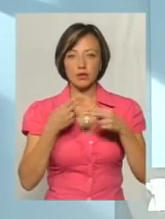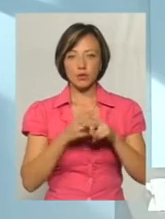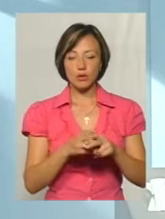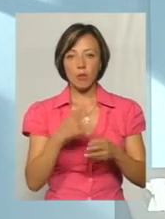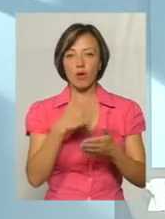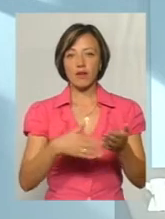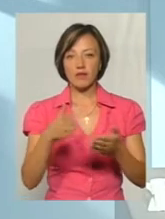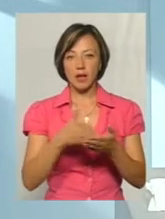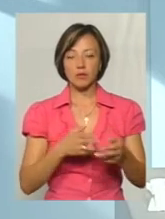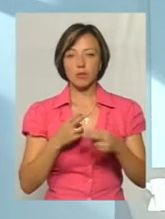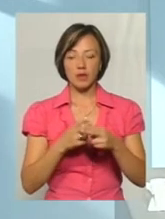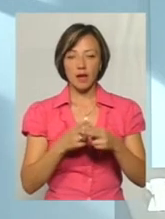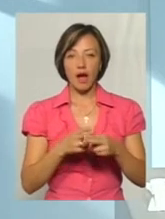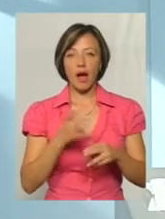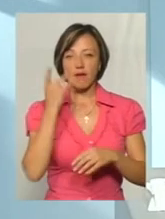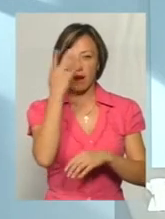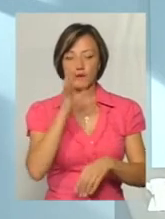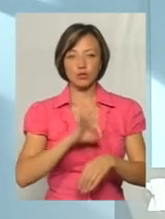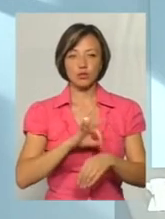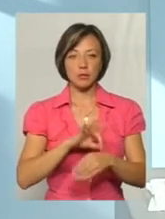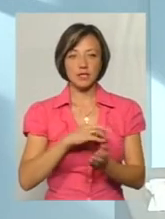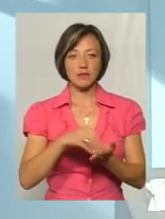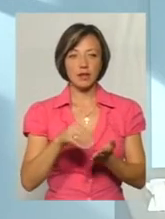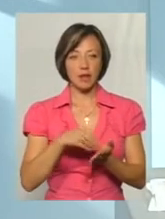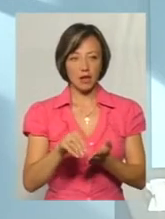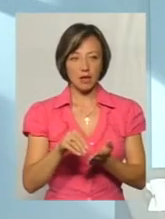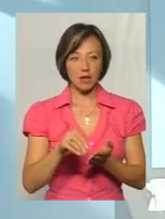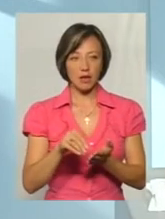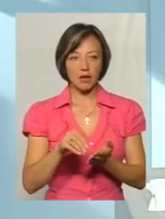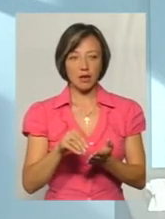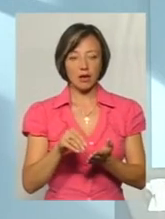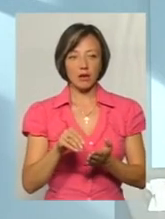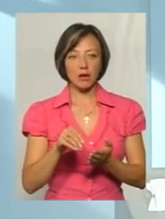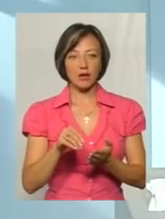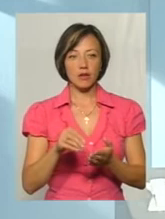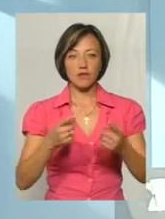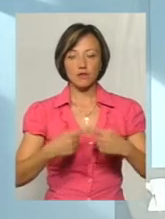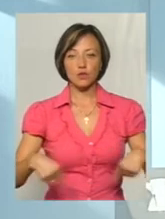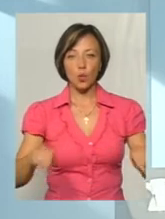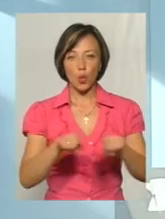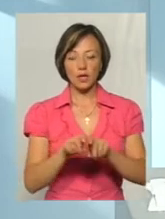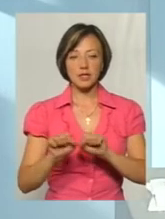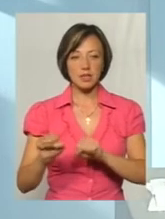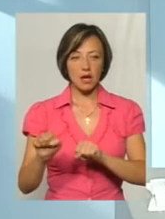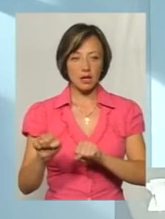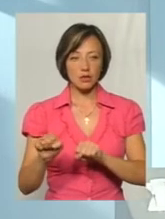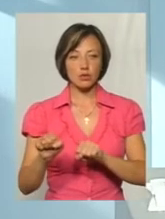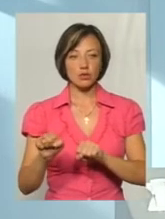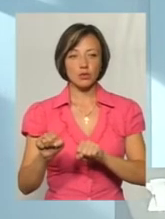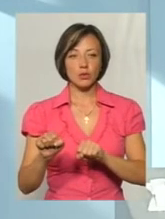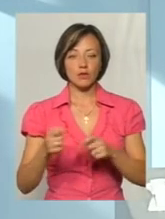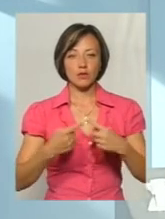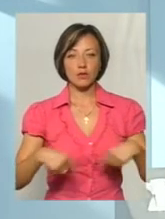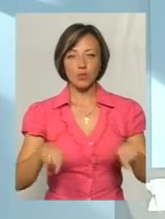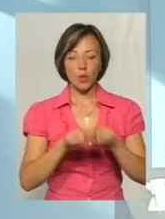та профілактиці африканської чуми свиней в зонах захисту, в